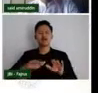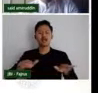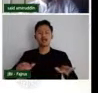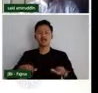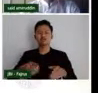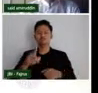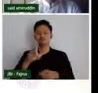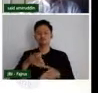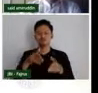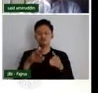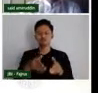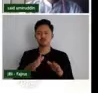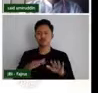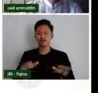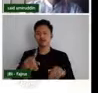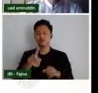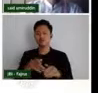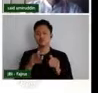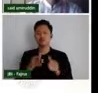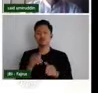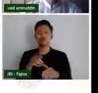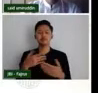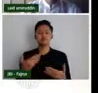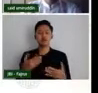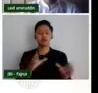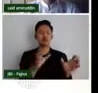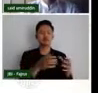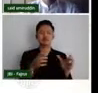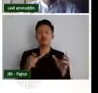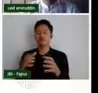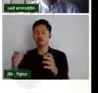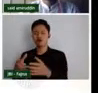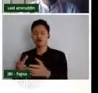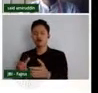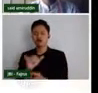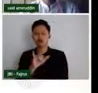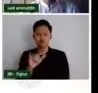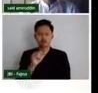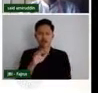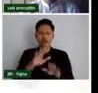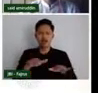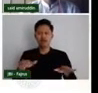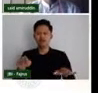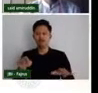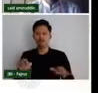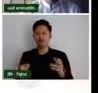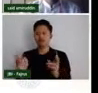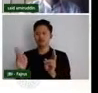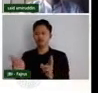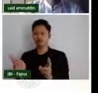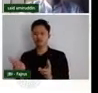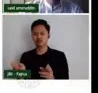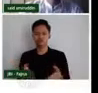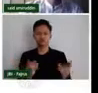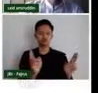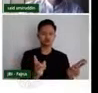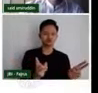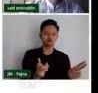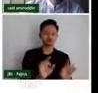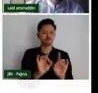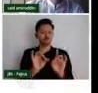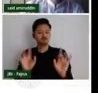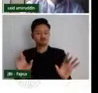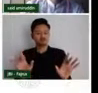mana anak-anak berkebutuhan khusus itu dikelompokkan sama dengan anak-anak yang normal lainnya. Ini ada sekolah inklusi. Sekolah inklusi ini mungkin